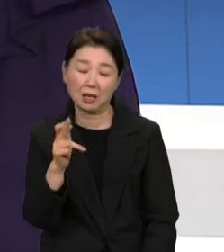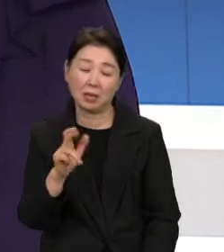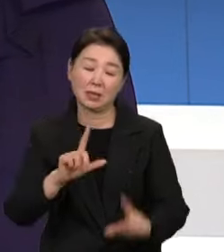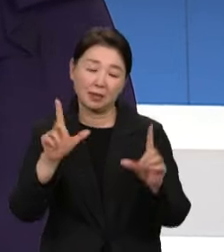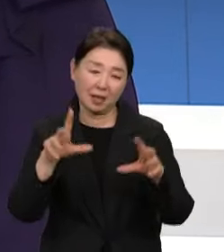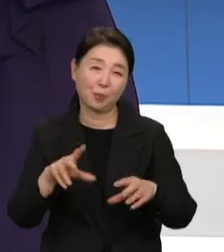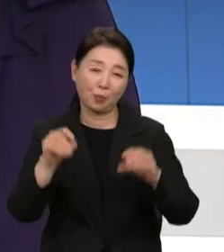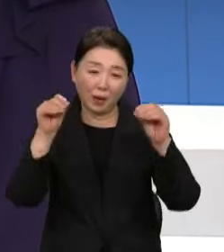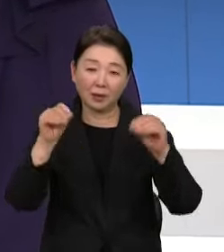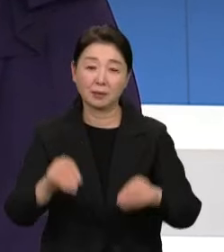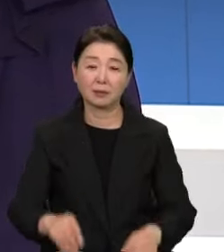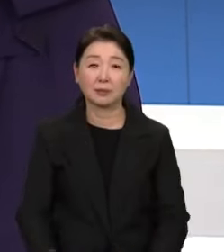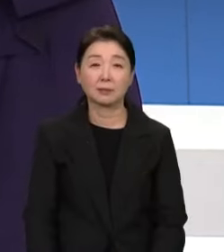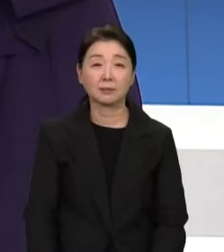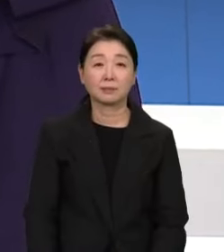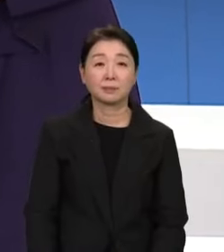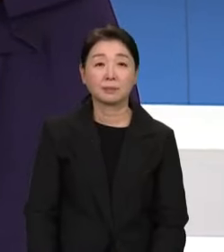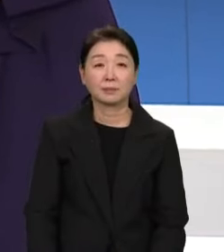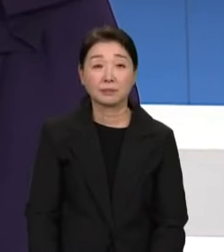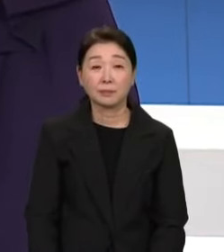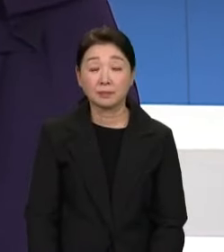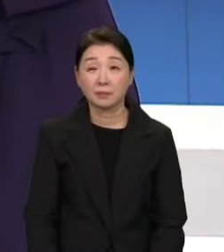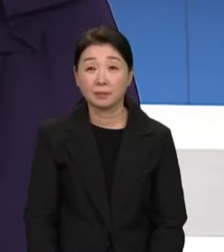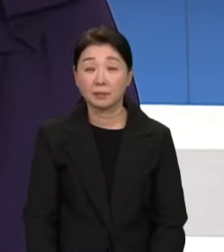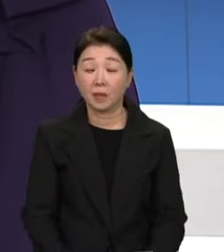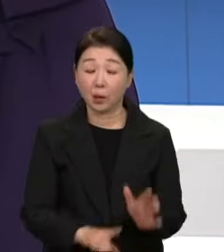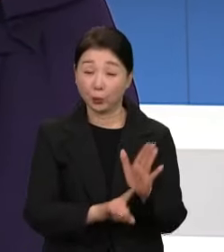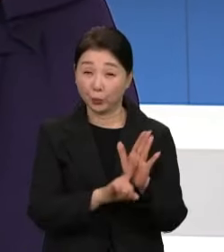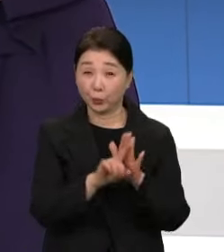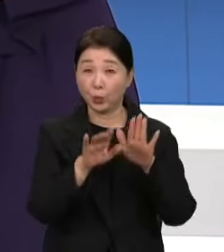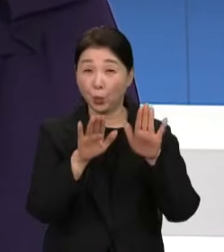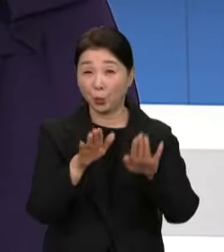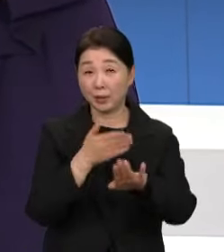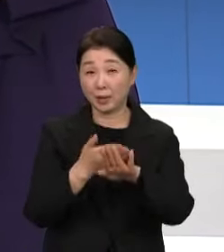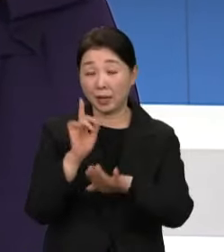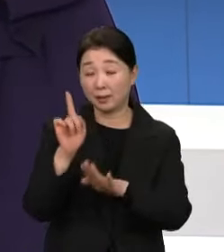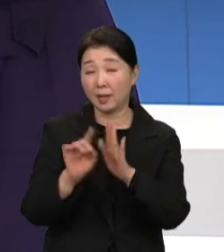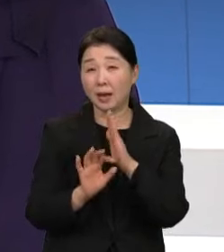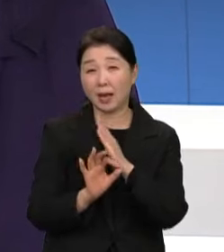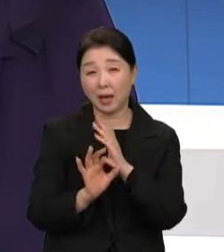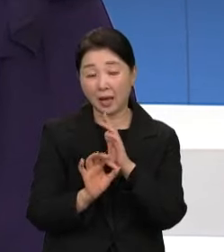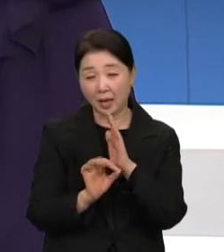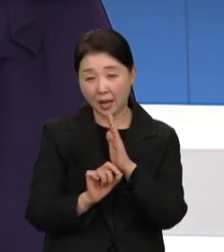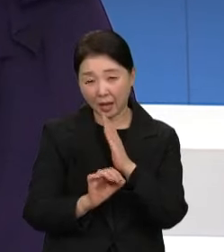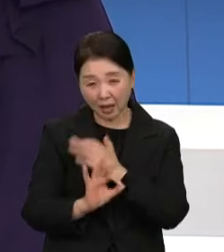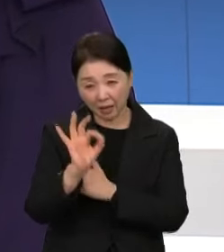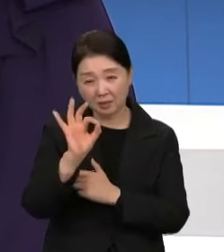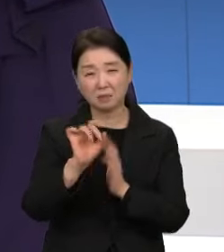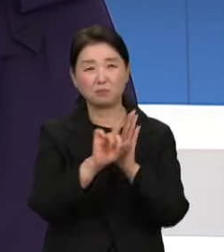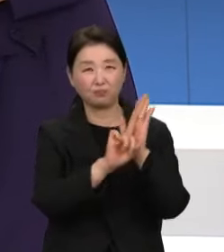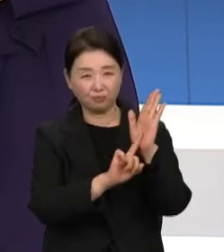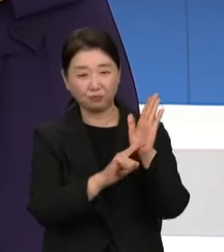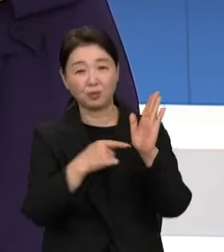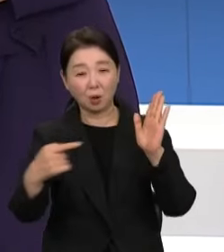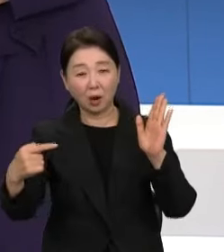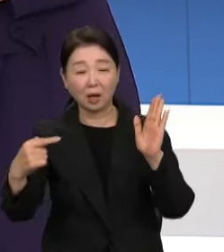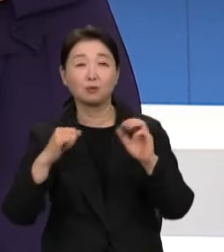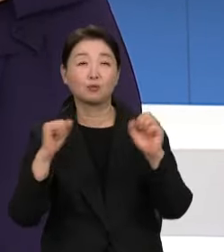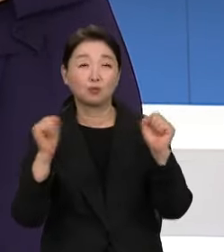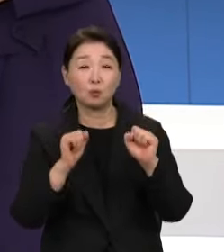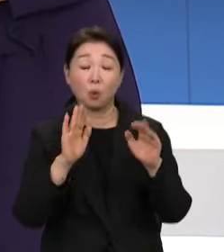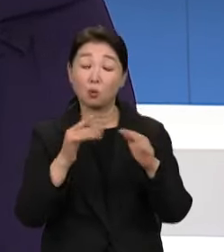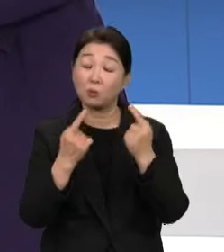날씨가 계속되겠습니다. 영상권으로 출발했던 오늘과 달리 내일 아침은 다시 영하로 내려가겠는데요.